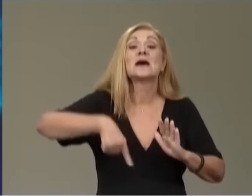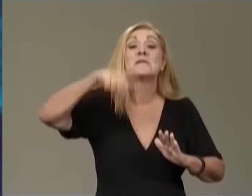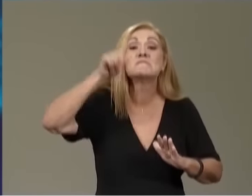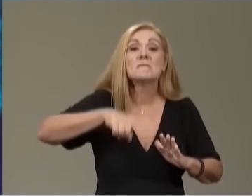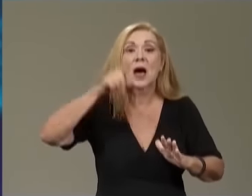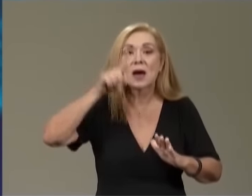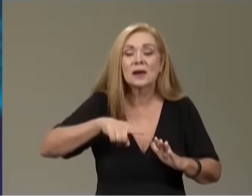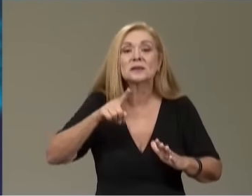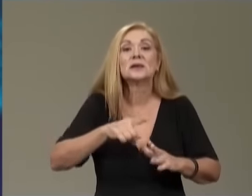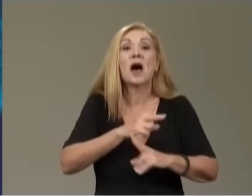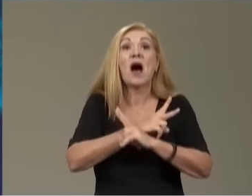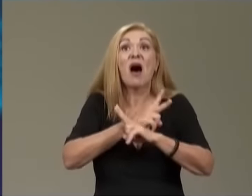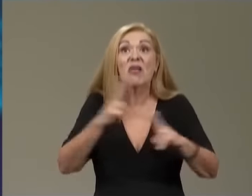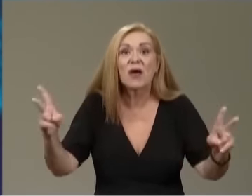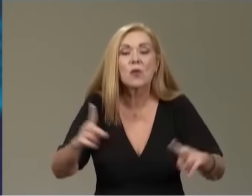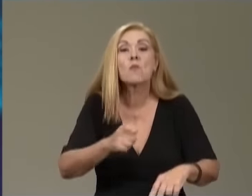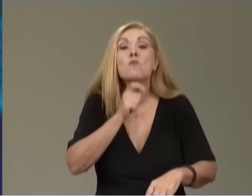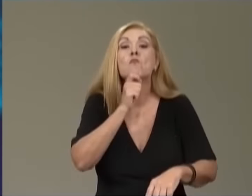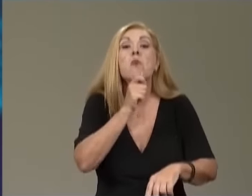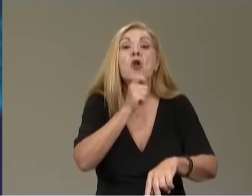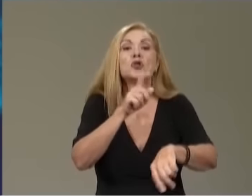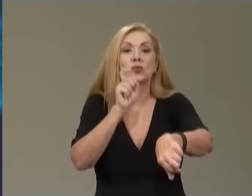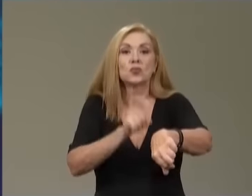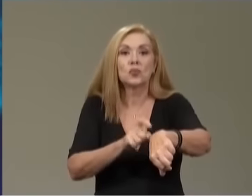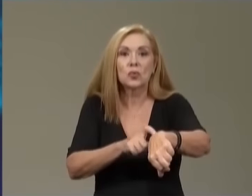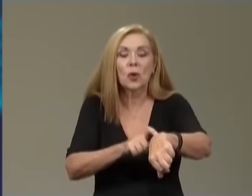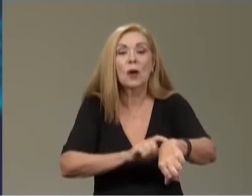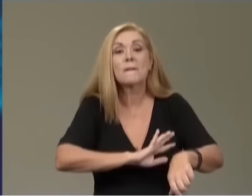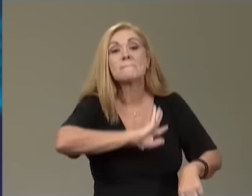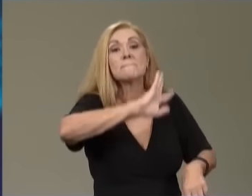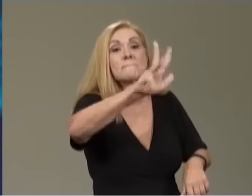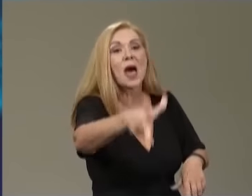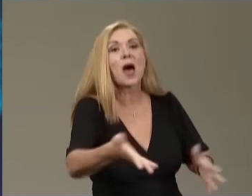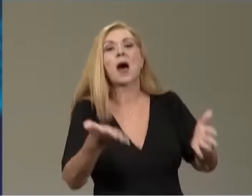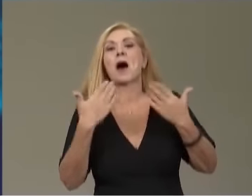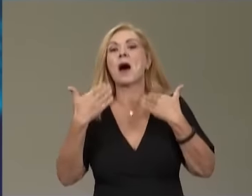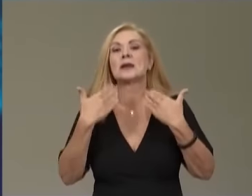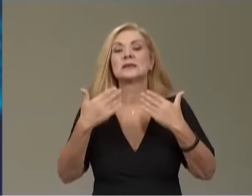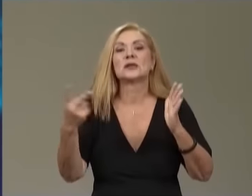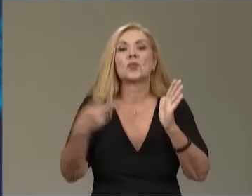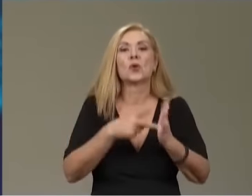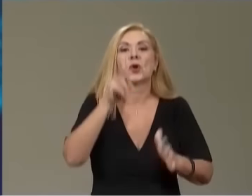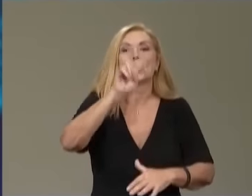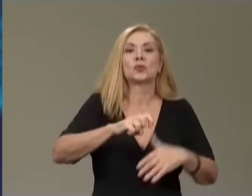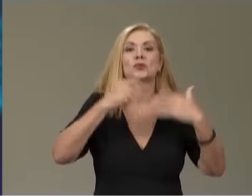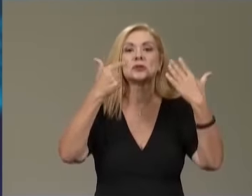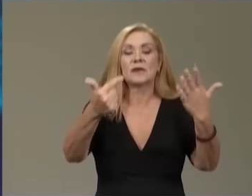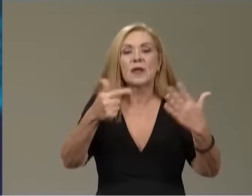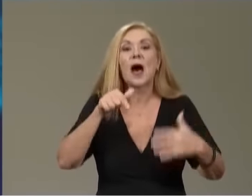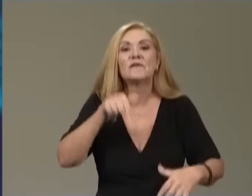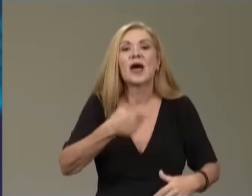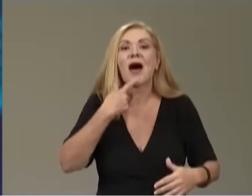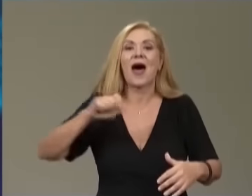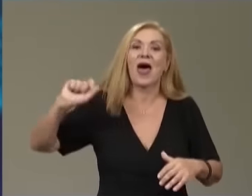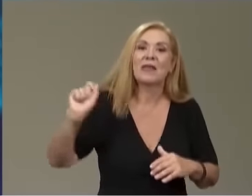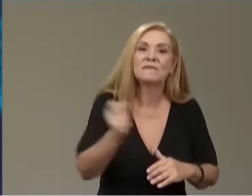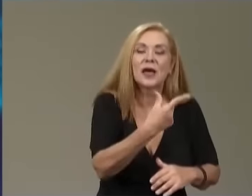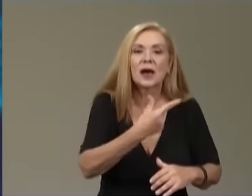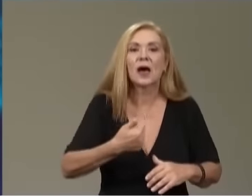καθαρού, ανοιχτού πολιτικού χρόνου μέχρι την άνοιξη του 2027. Είναι μια ευκαιρία να